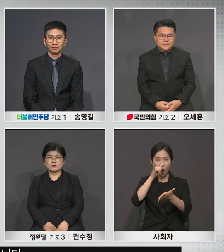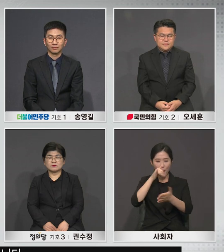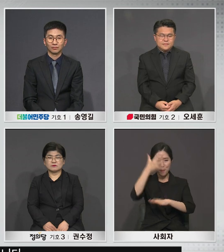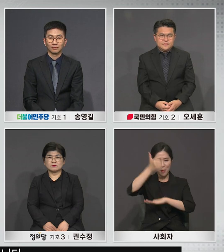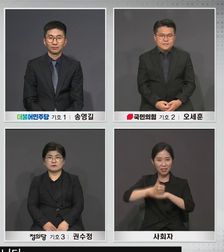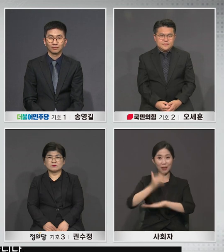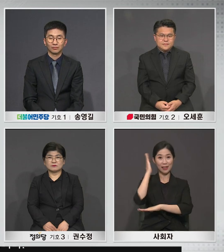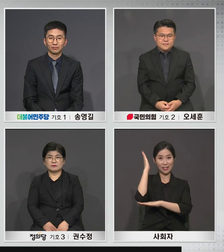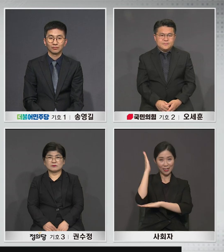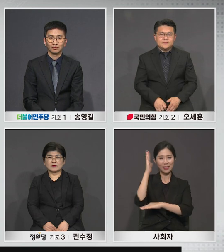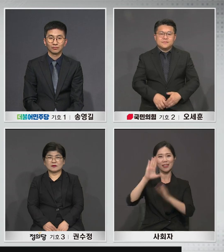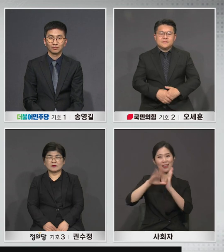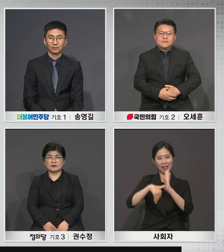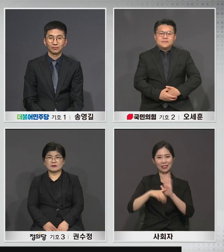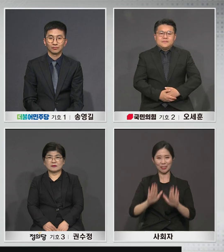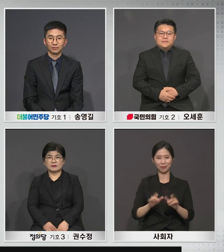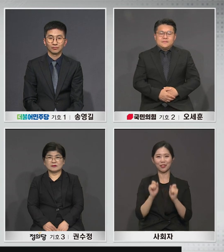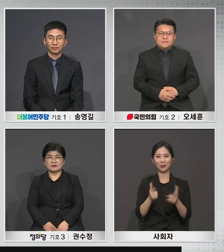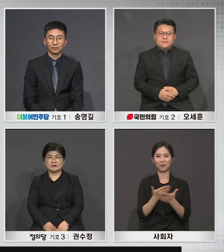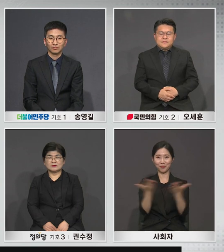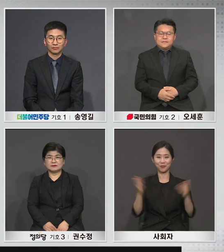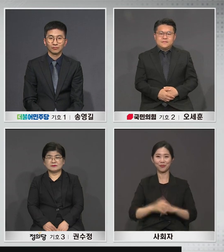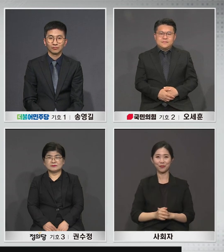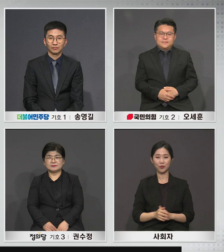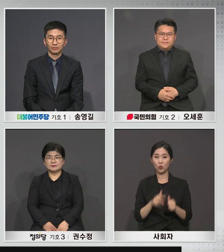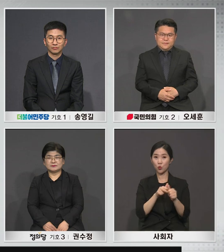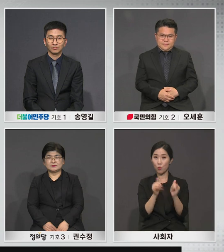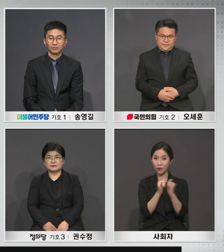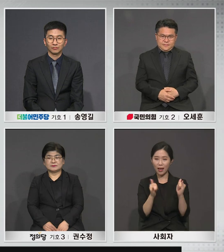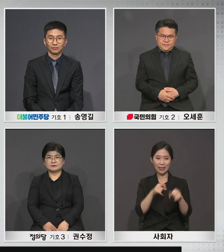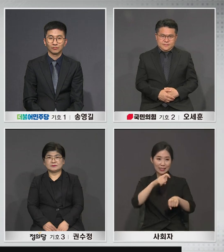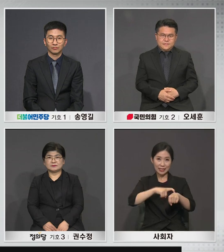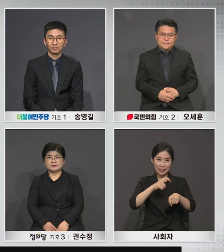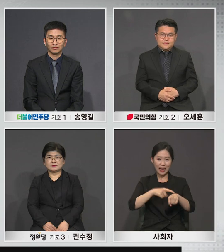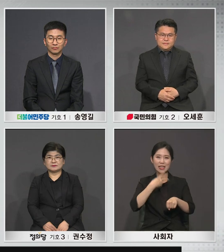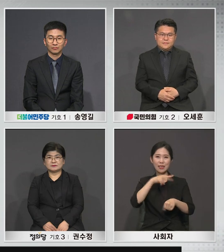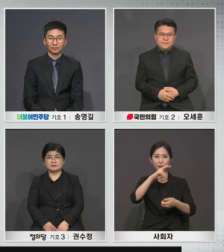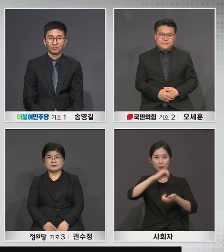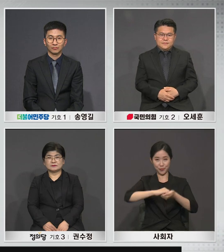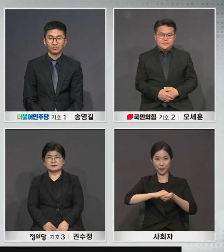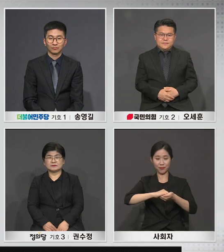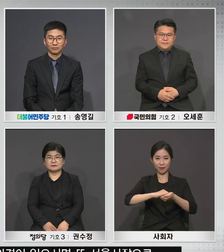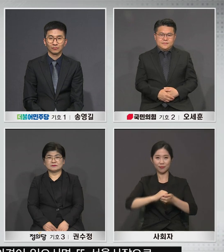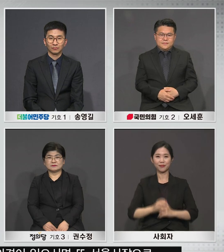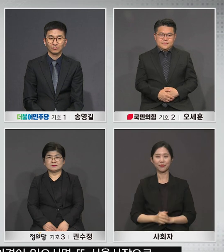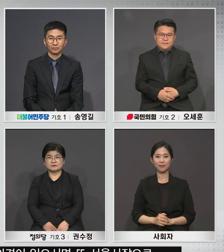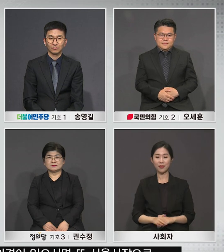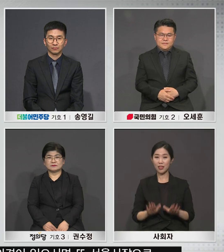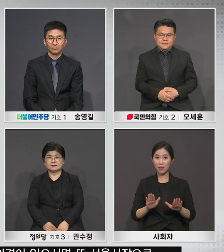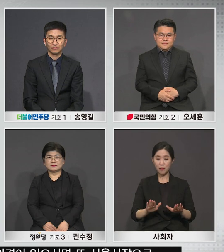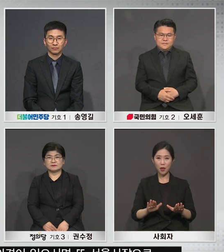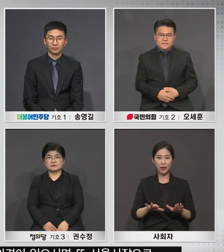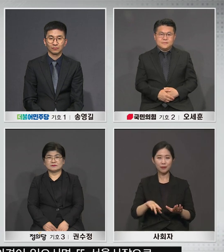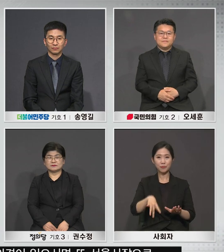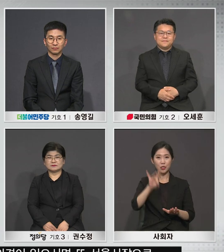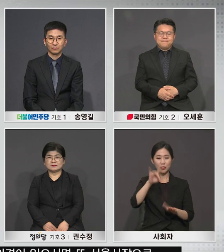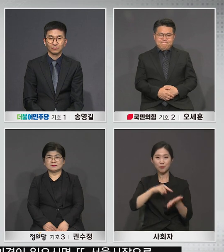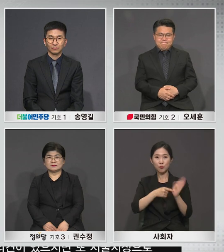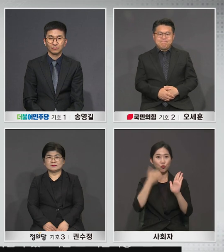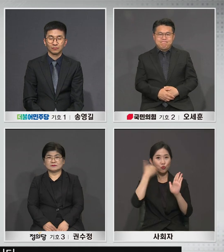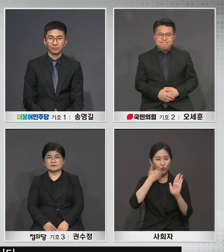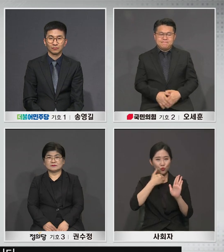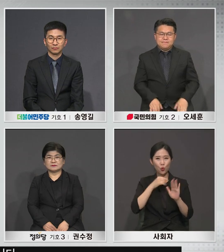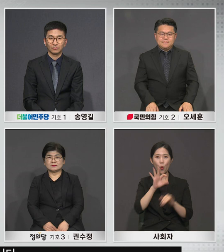발언 시간에 주시면 될 것 같습니다. 후보자님들께 각각 2분씩 시간 드릴 텐데요. 이번에도 먼저 오세훈 후보부터